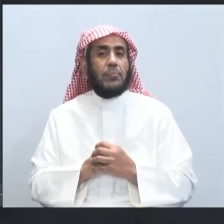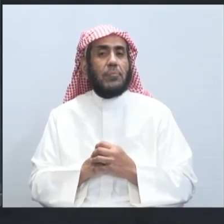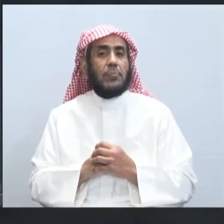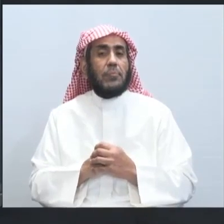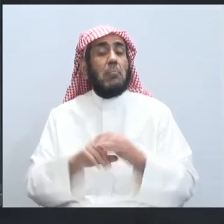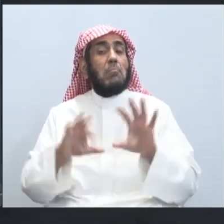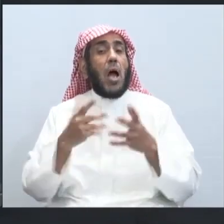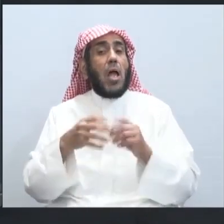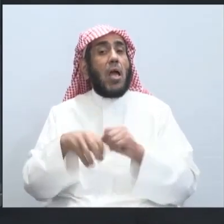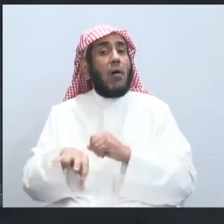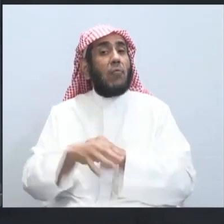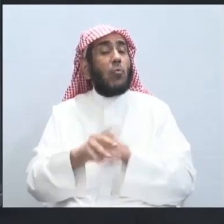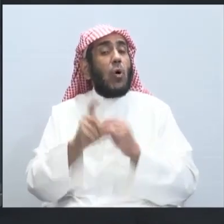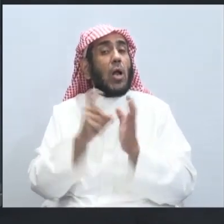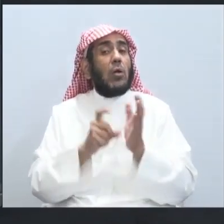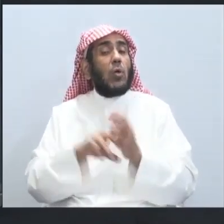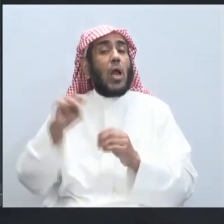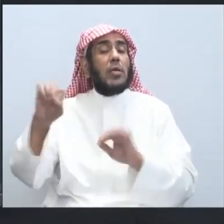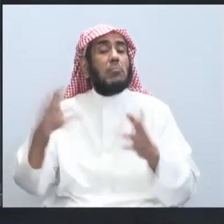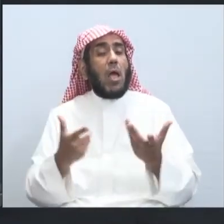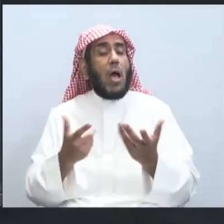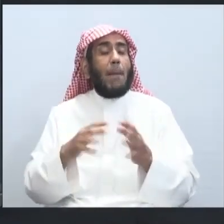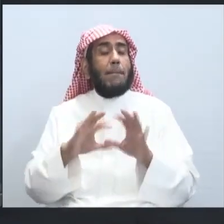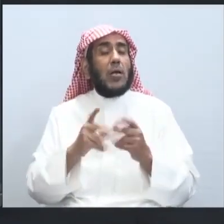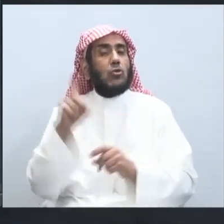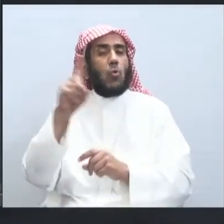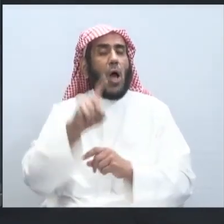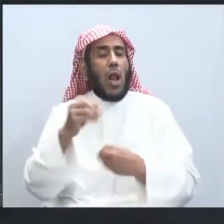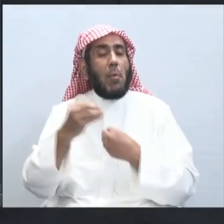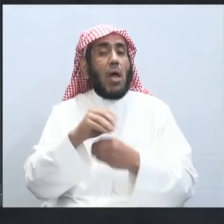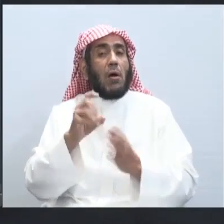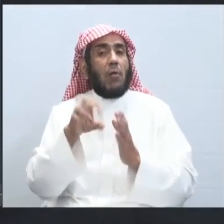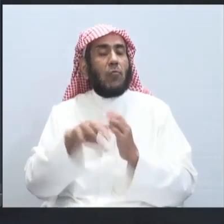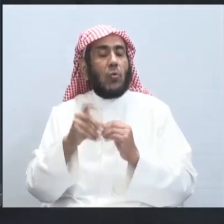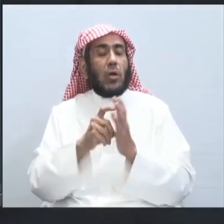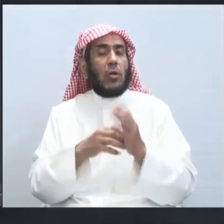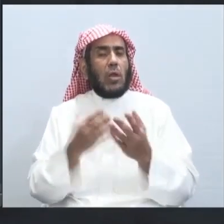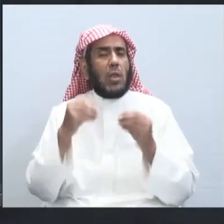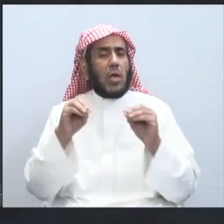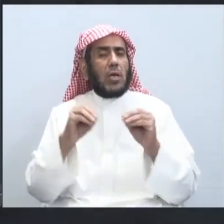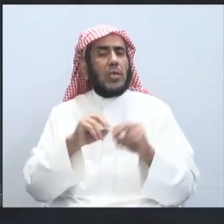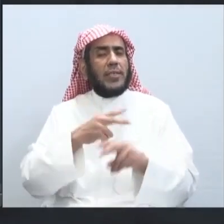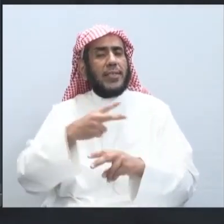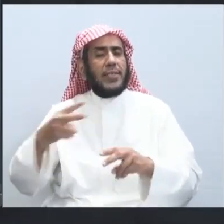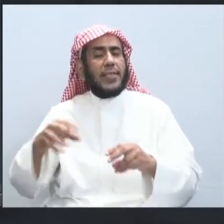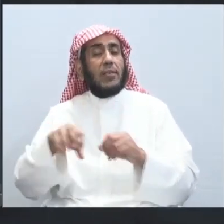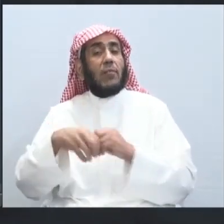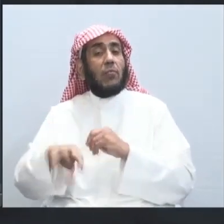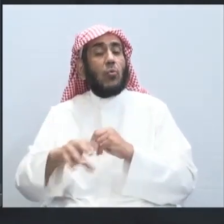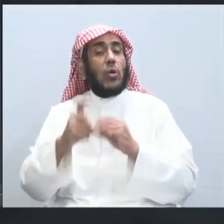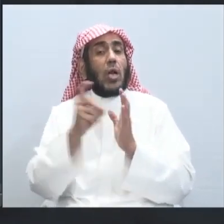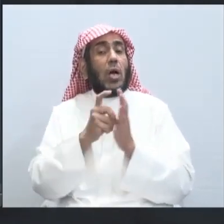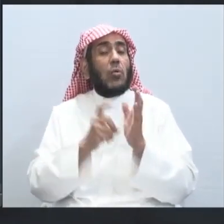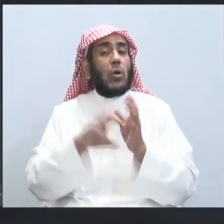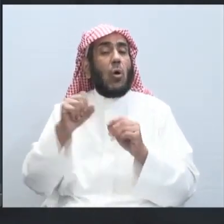ما هي فروع القانون الخاص ما هي فروع القانون الخاص قد ذكرنا عده فروع للقانون